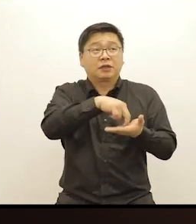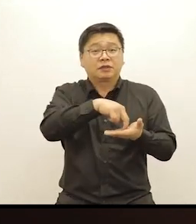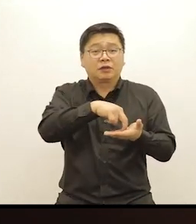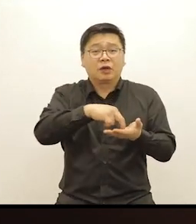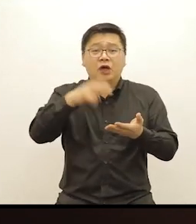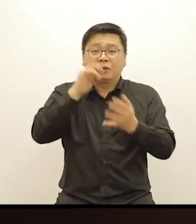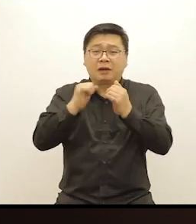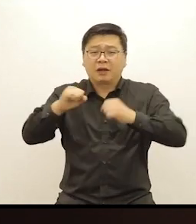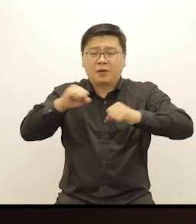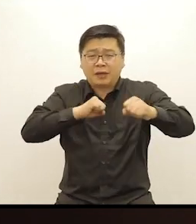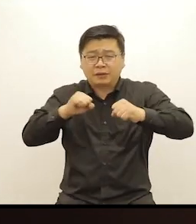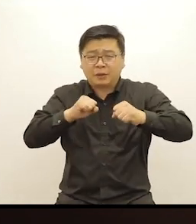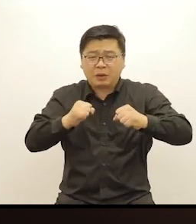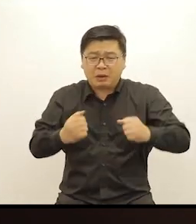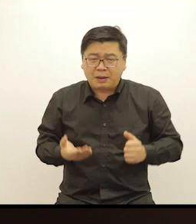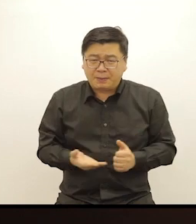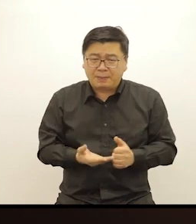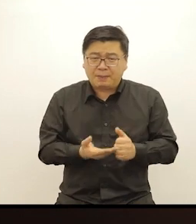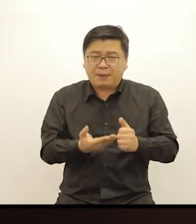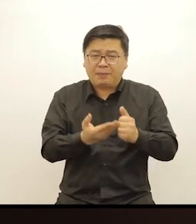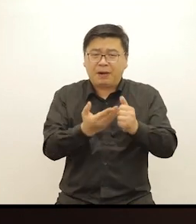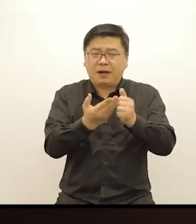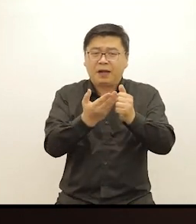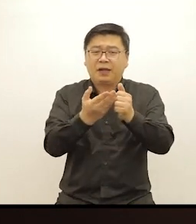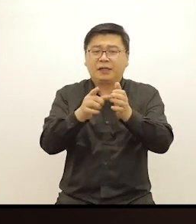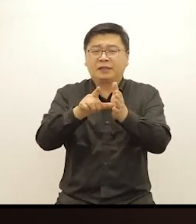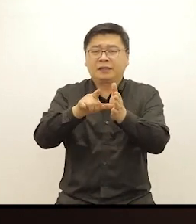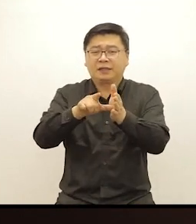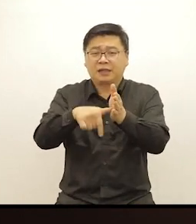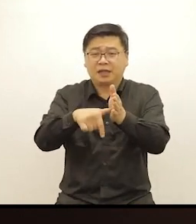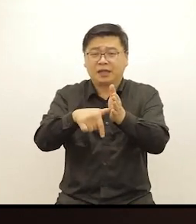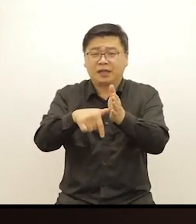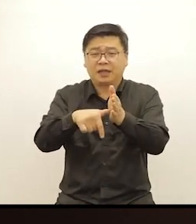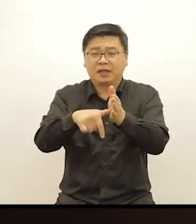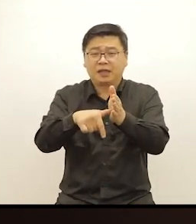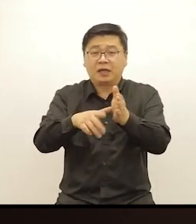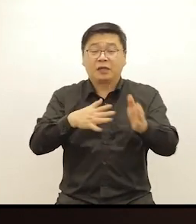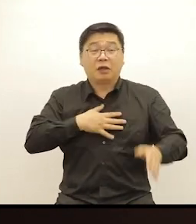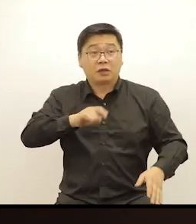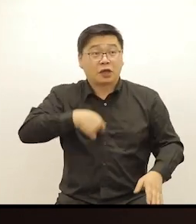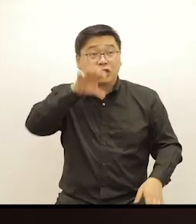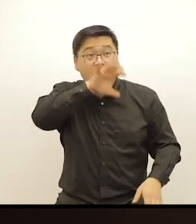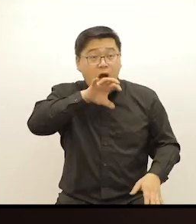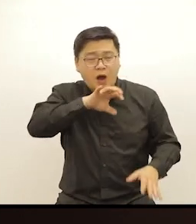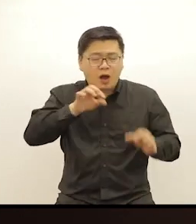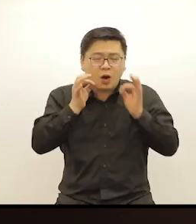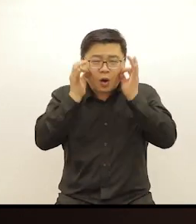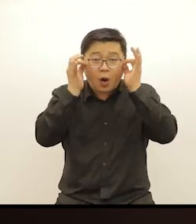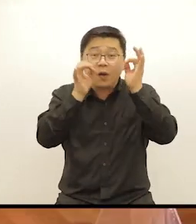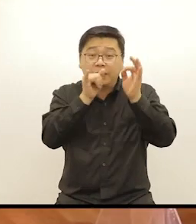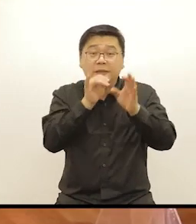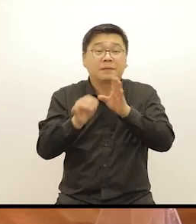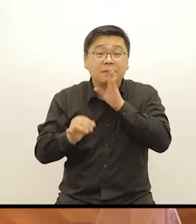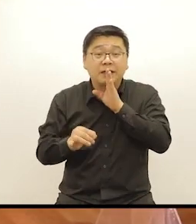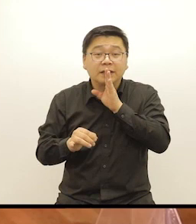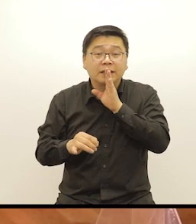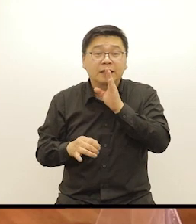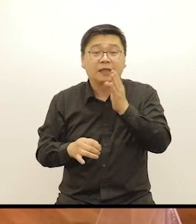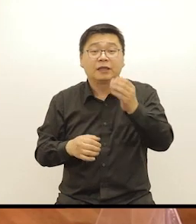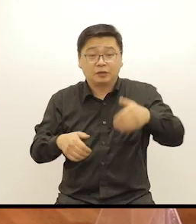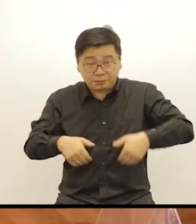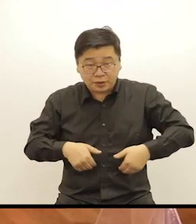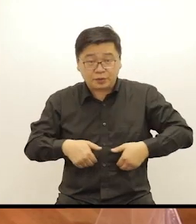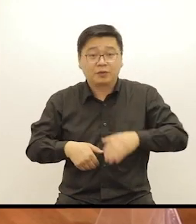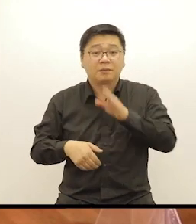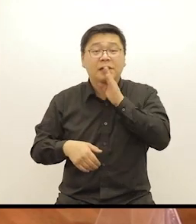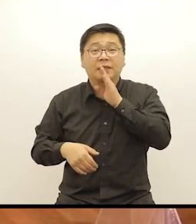활동을 하고 성장을 해나가는 과정에서 예. 물론 자신의 노력도 누구보다도 많은 노력도